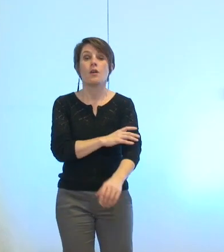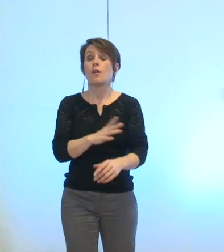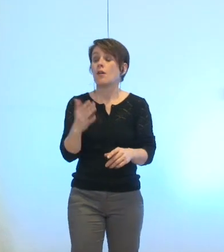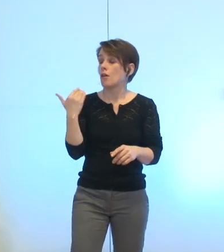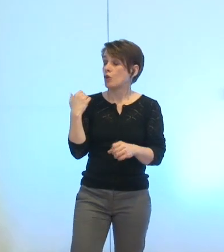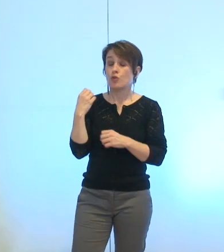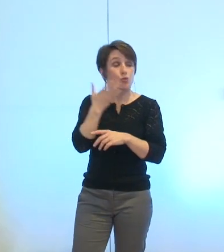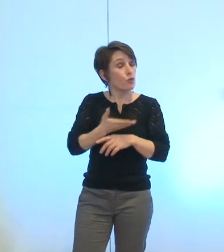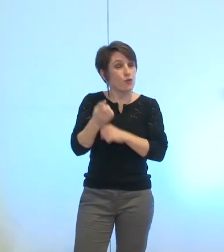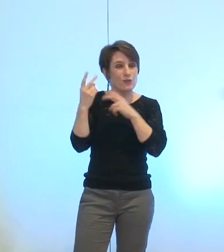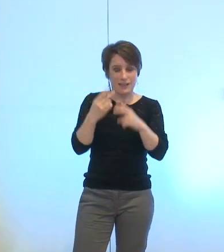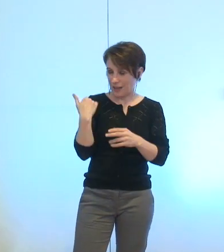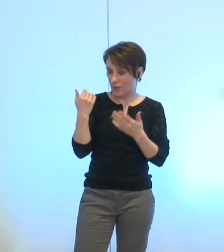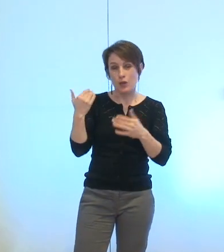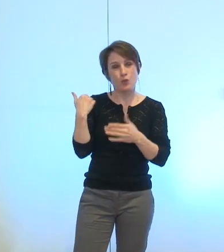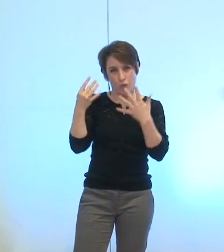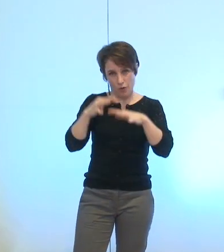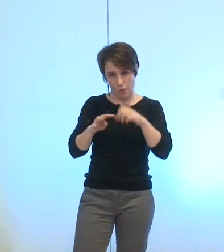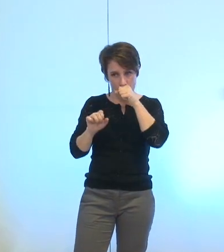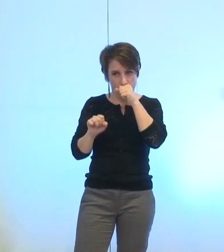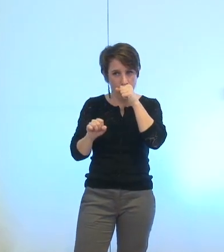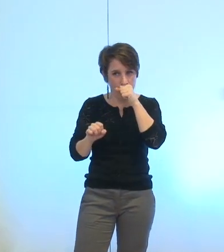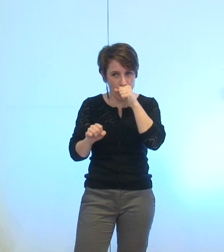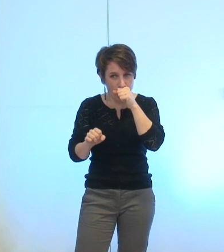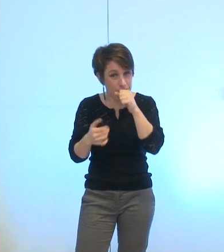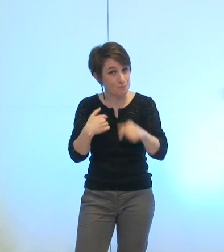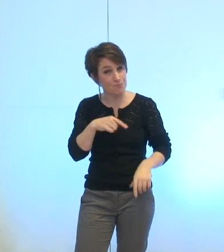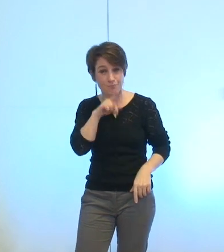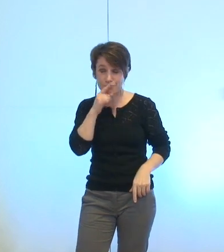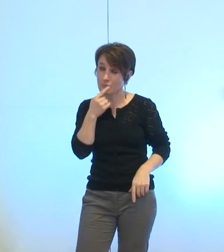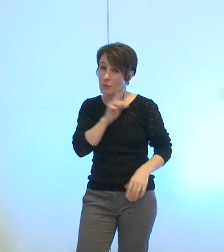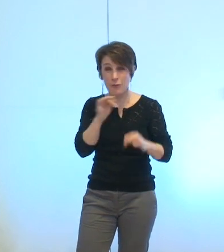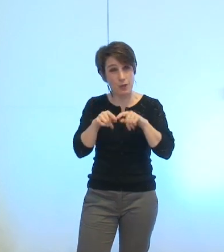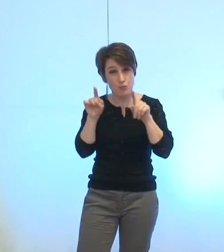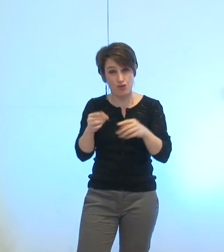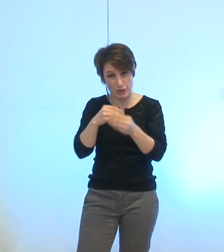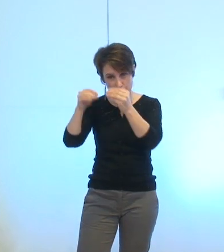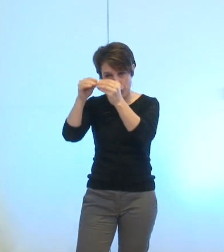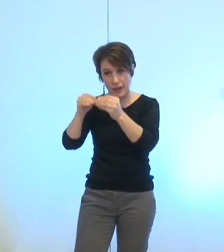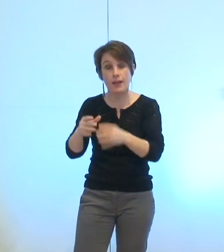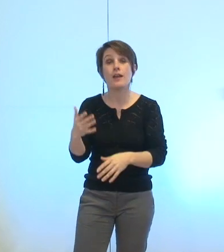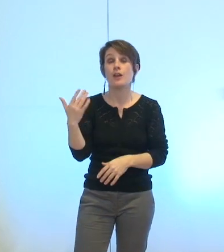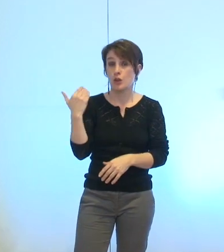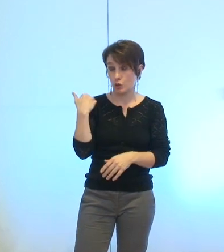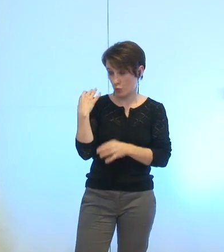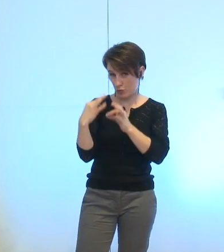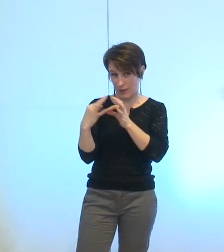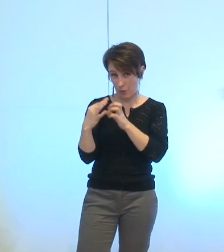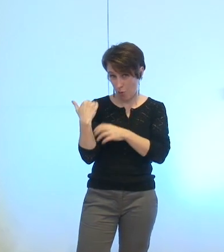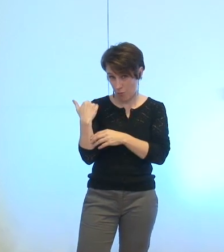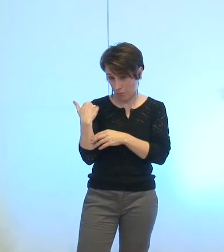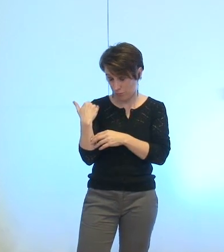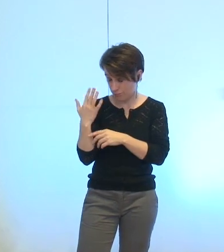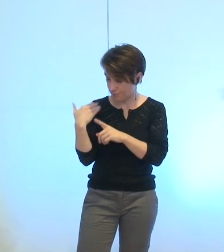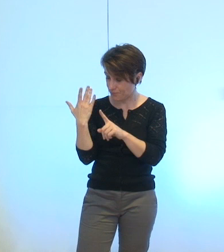fait cadeau du Budget Supplémentaire donc depuis l'ADM donc depuis le mois de septembre et bien entre les pertes de